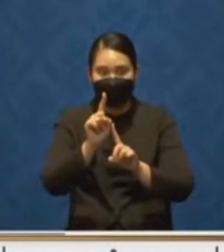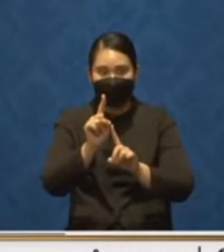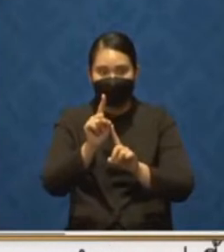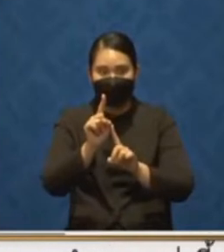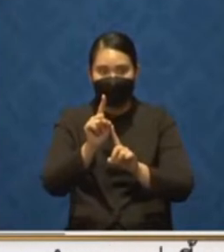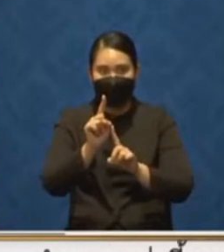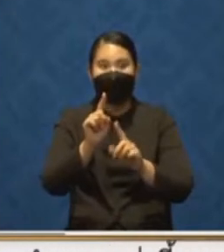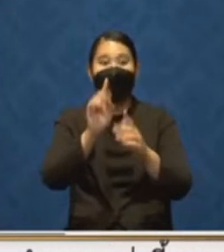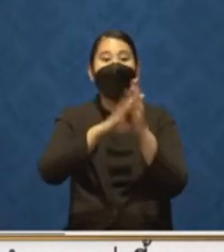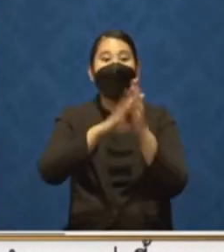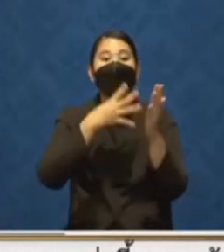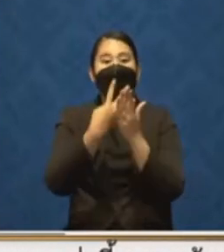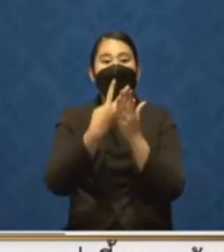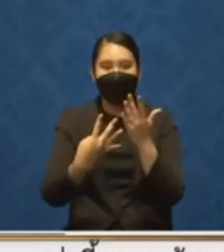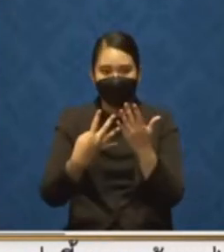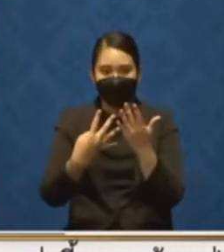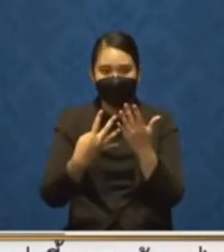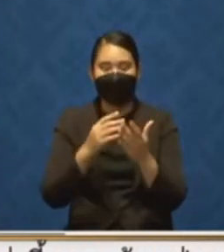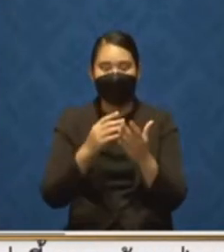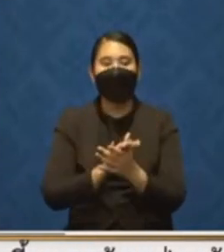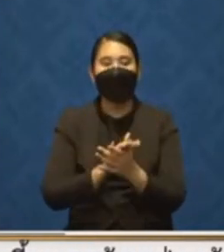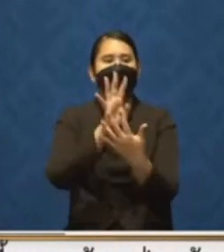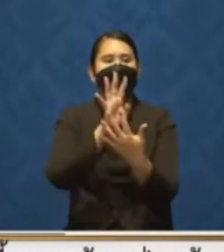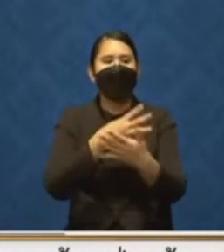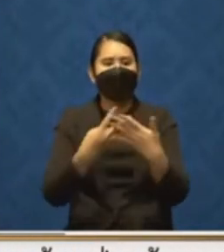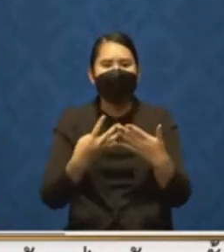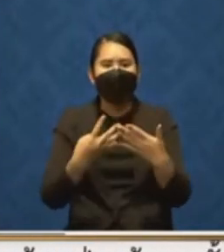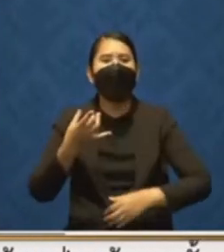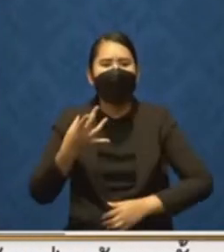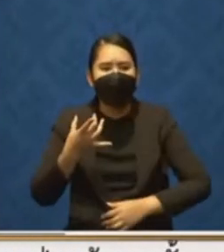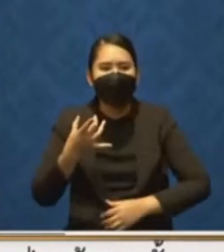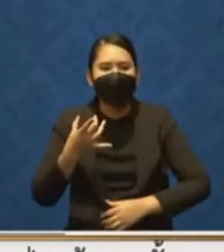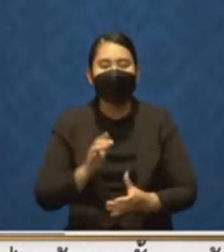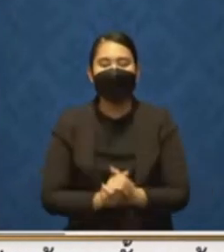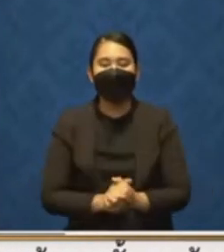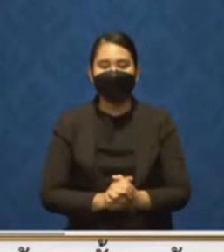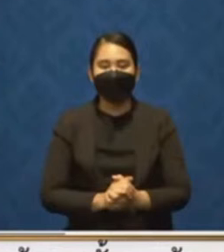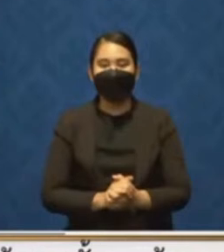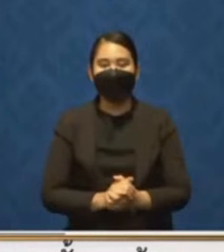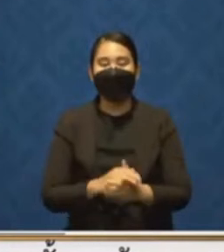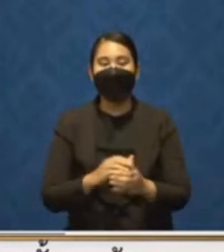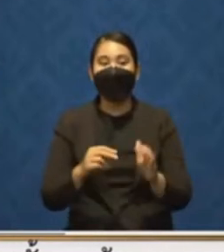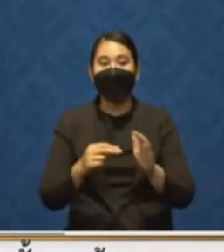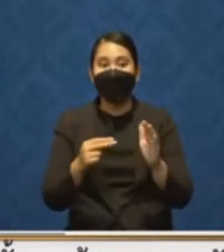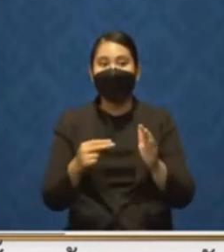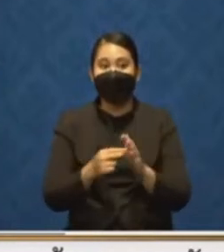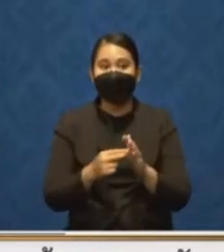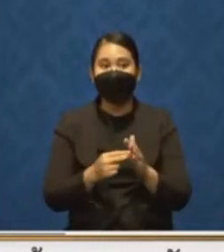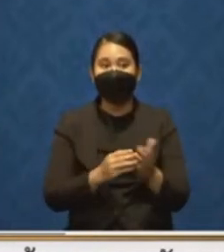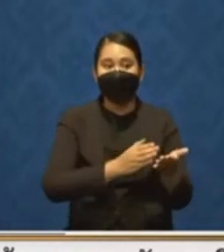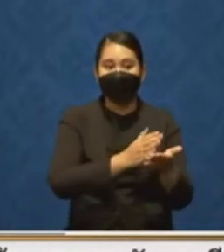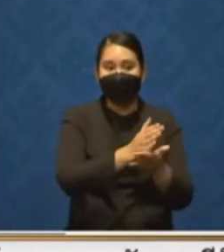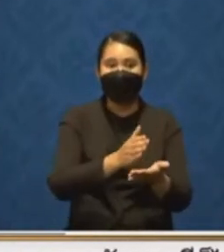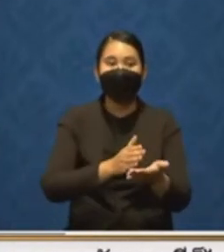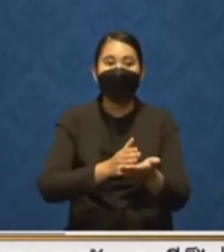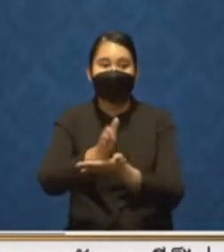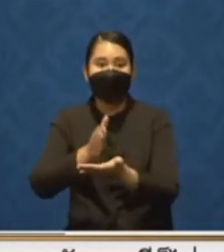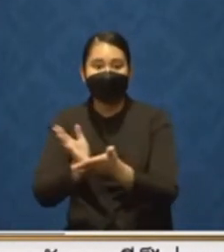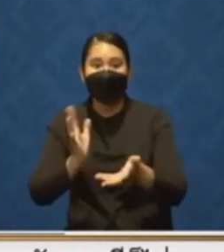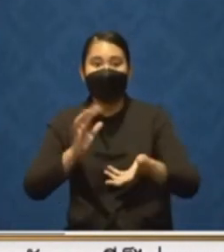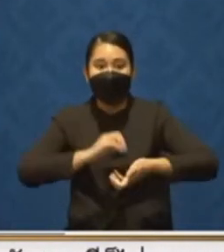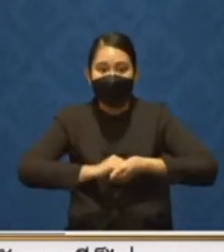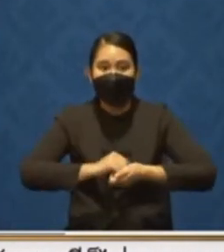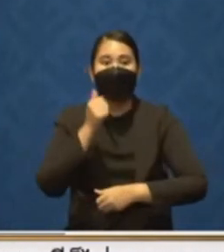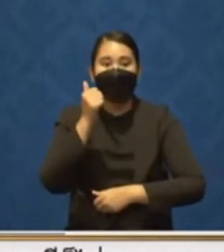theWind Modelแปลว่าอะไรแปลว่าให้ทุกฝ่ายอยู่ร่วมกันได้เกษตรกร